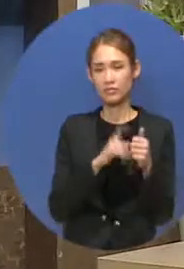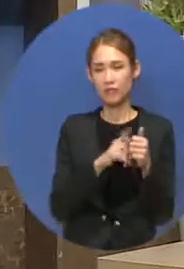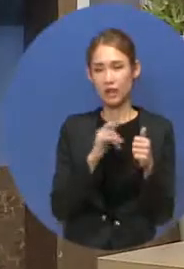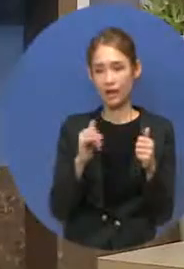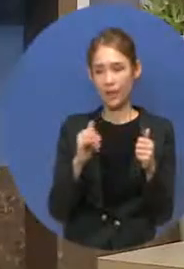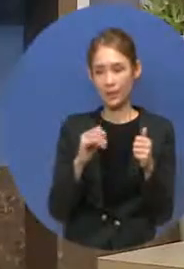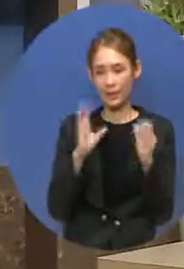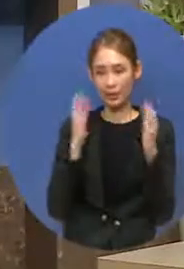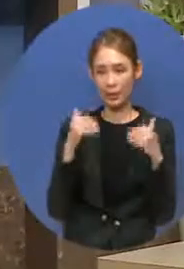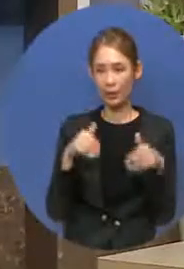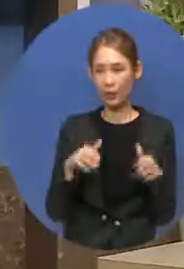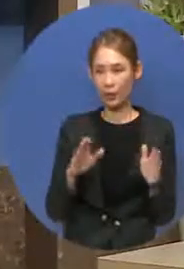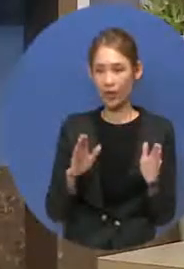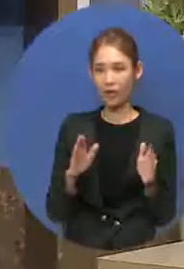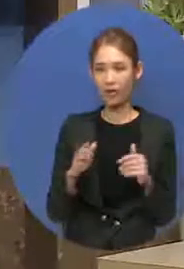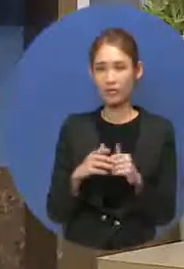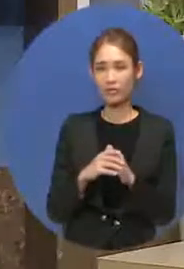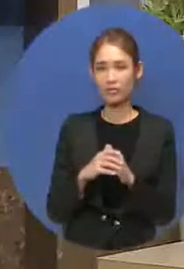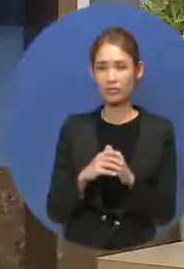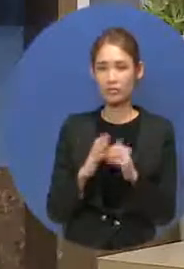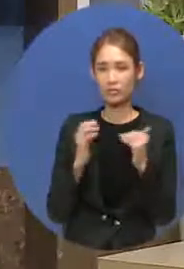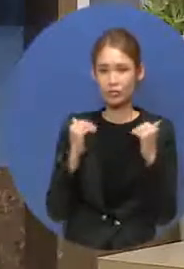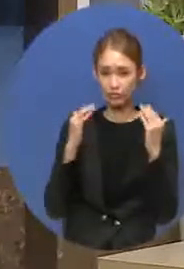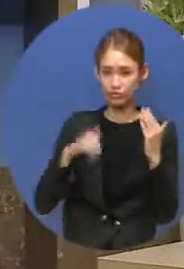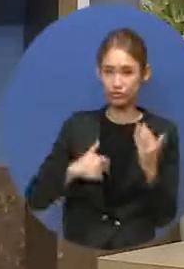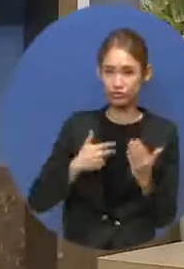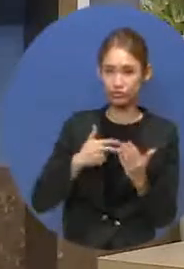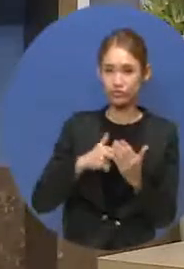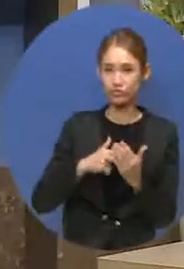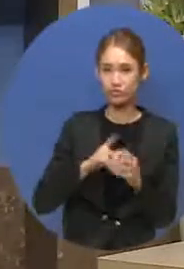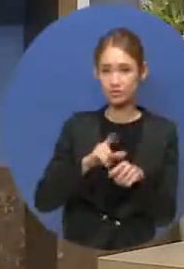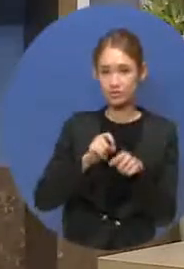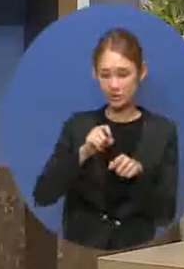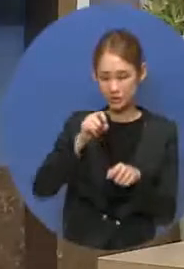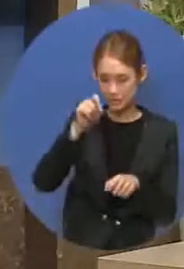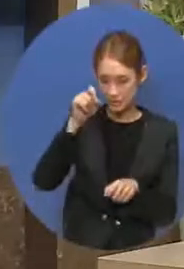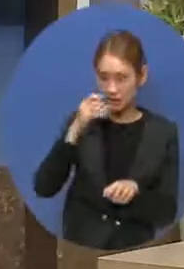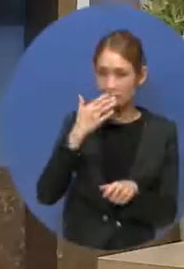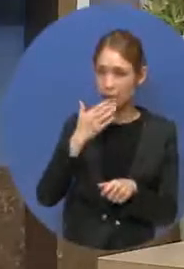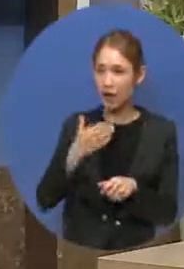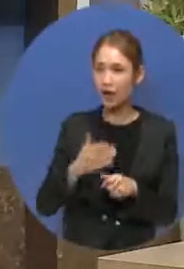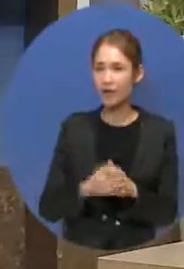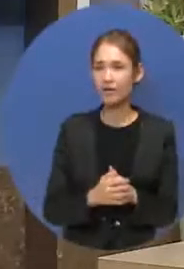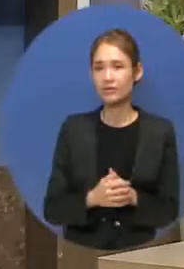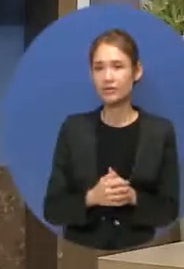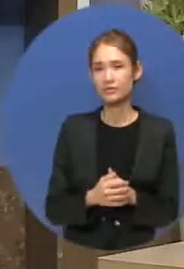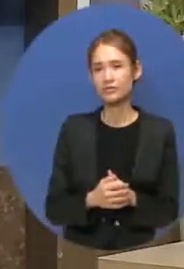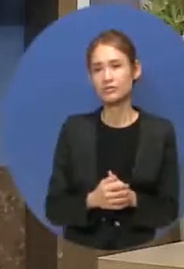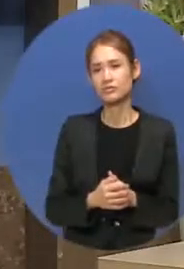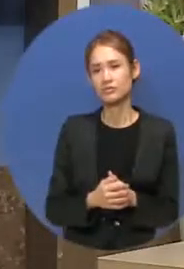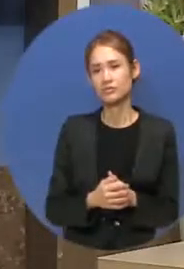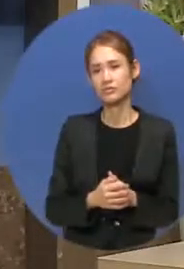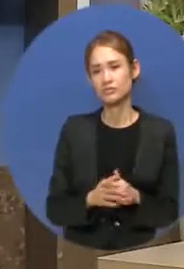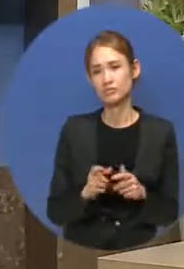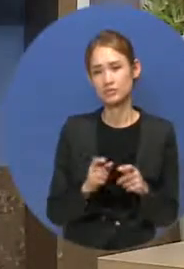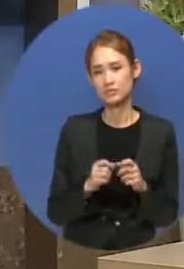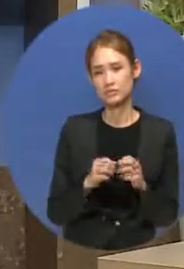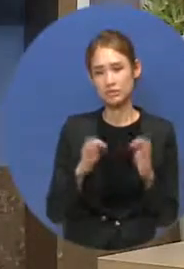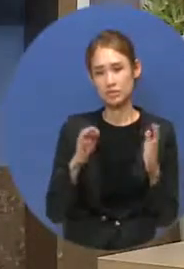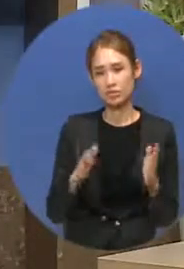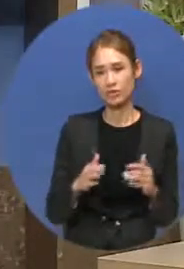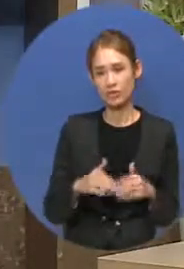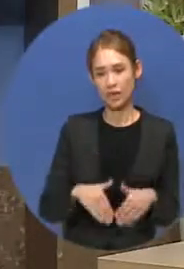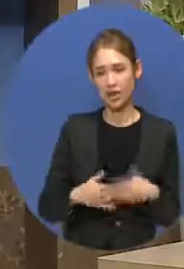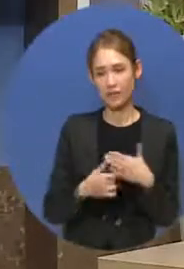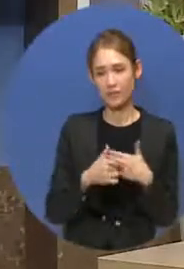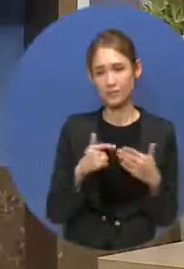인간이 태어나서 또 어른이 돼서 자립을 해서 나가는 그런 긴 세월일 수가 있잖아요. 그래서 그 기간 동안 이렇게